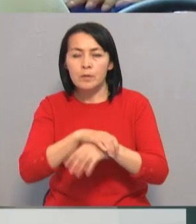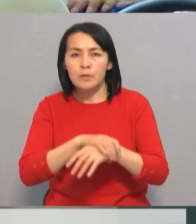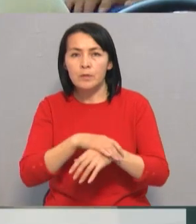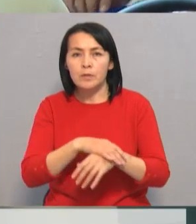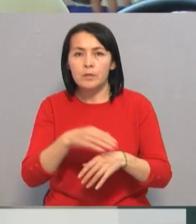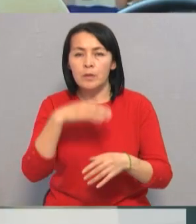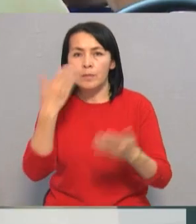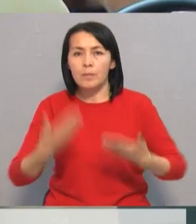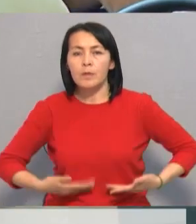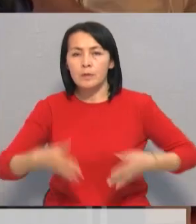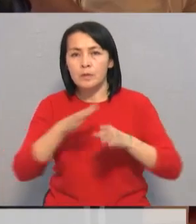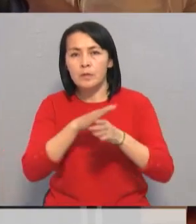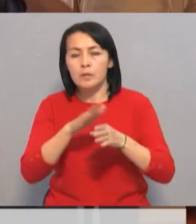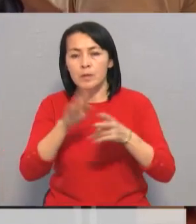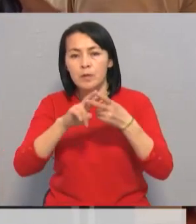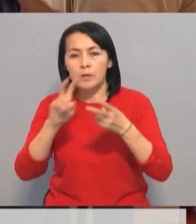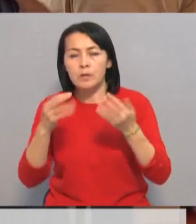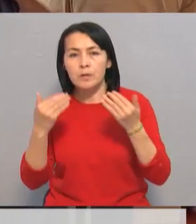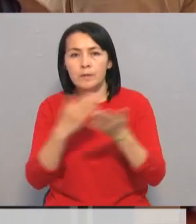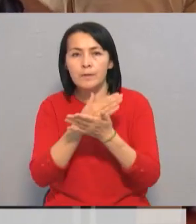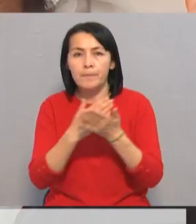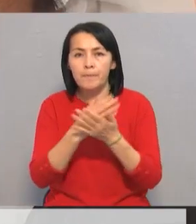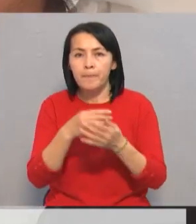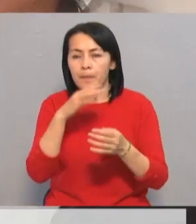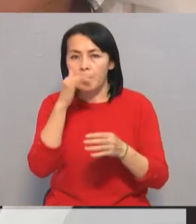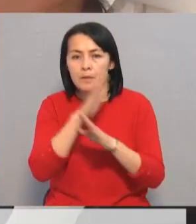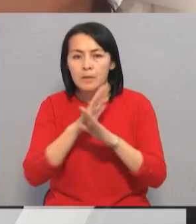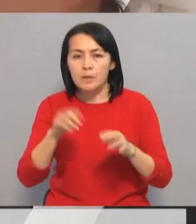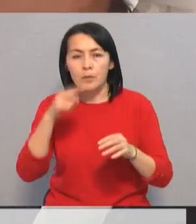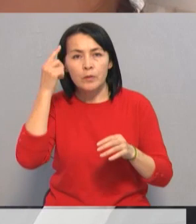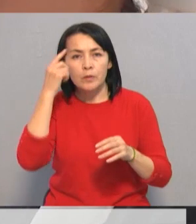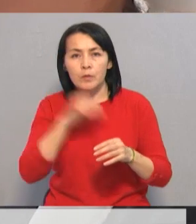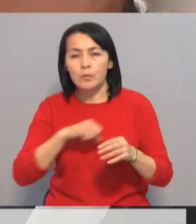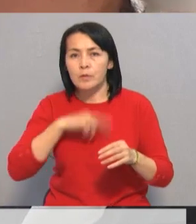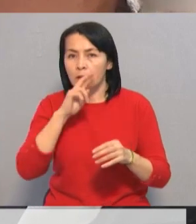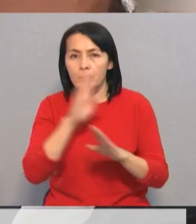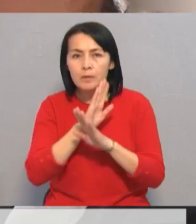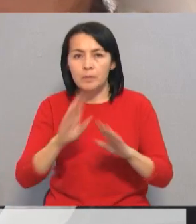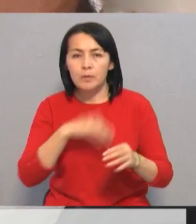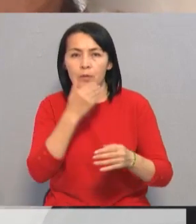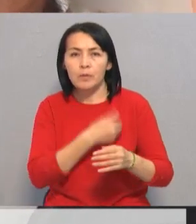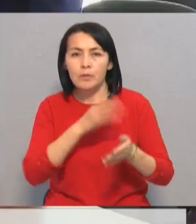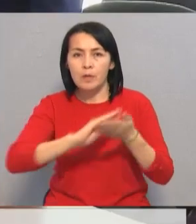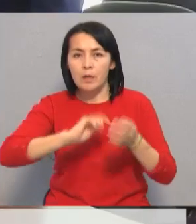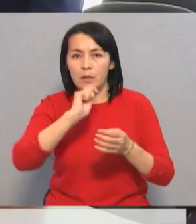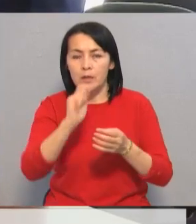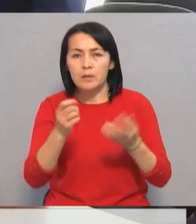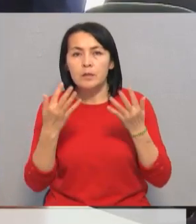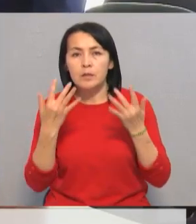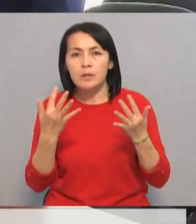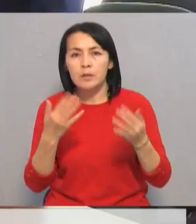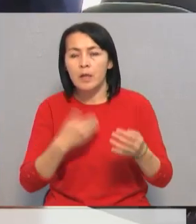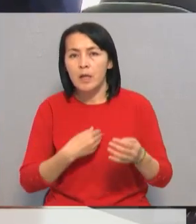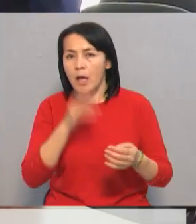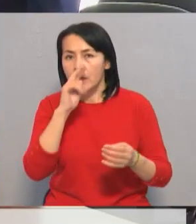осудили на пожизненный срок. С приговором сотрудник службы пробации не согласен. Он не считает себя виновным и намерен подать апелляцию. Я считаю, что я